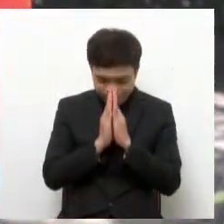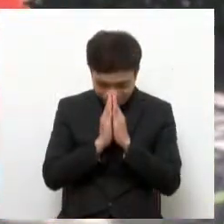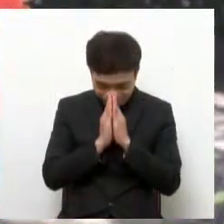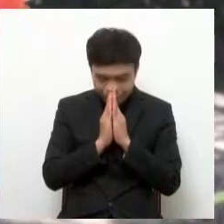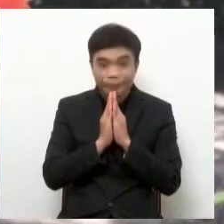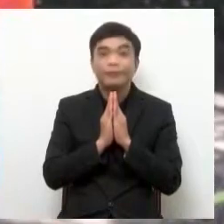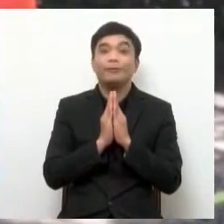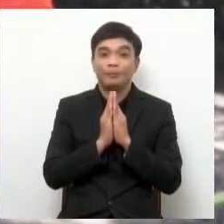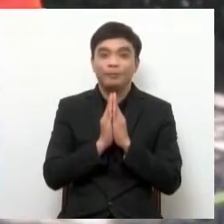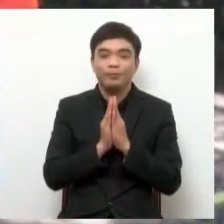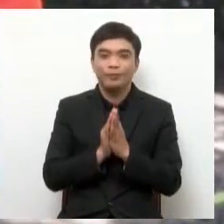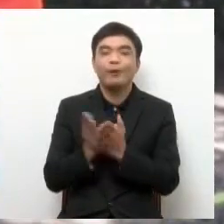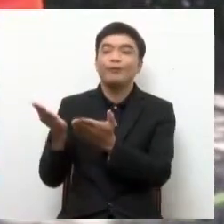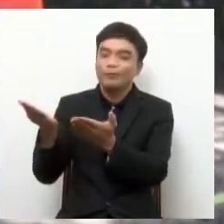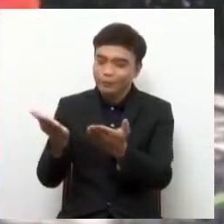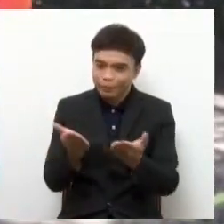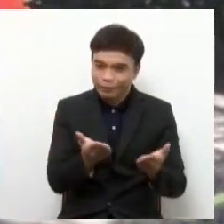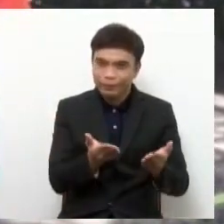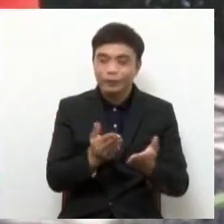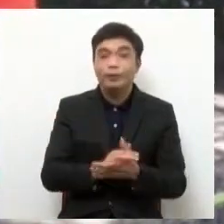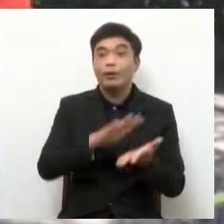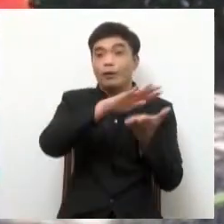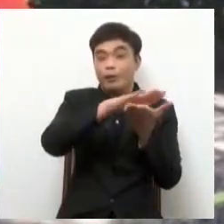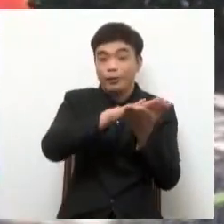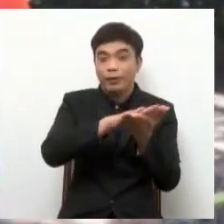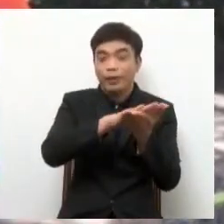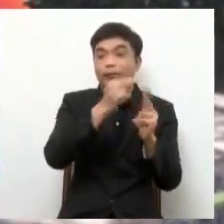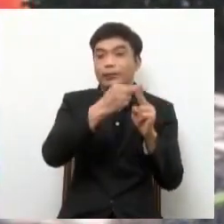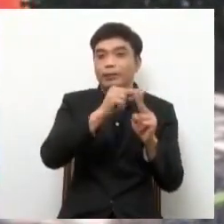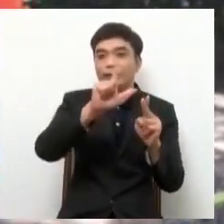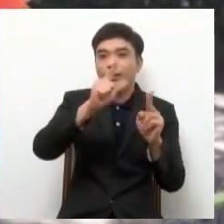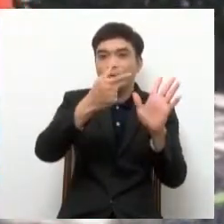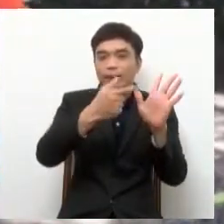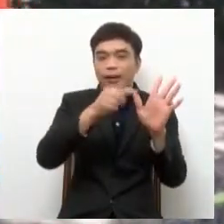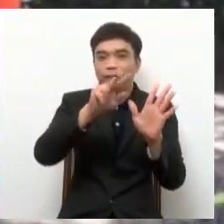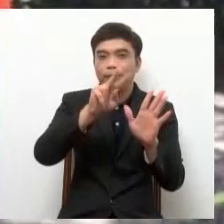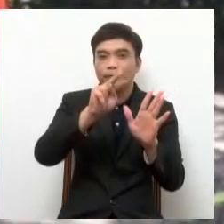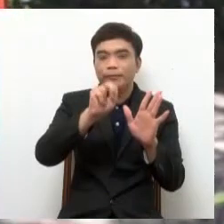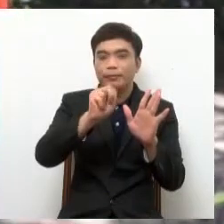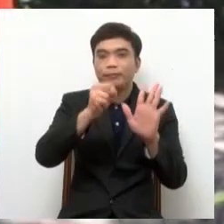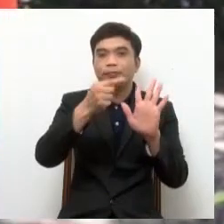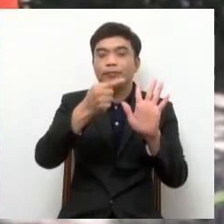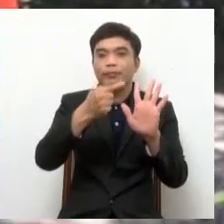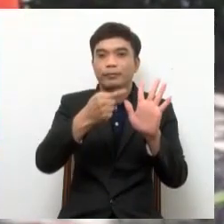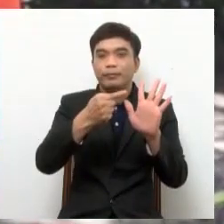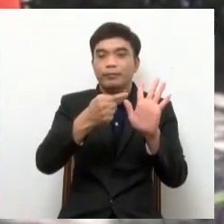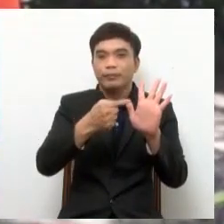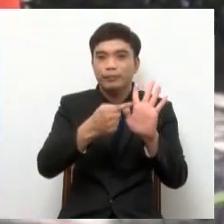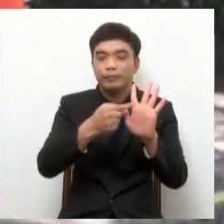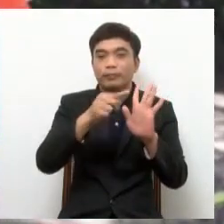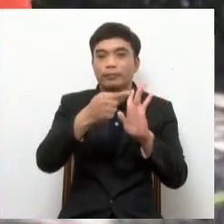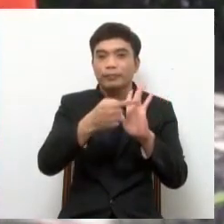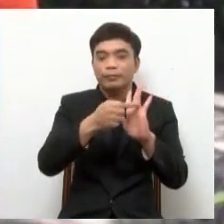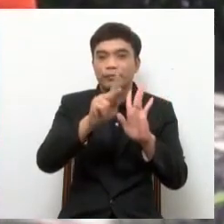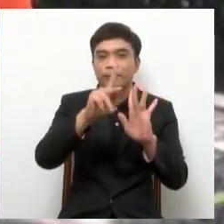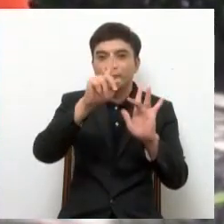สวัสดีค่ะขอต้อนรับทุกท่านเข้าสู่โรงเรียนบ้านลำนางแก้วของเราอีกครั้งนึงนะคะจากที่ได้นำเรียนให้ท่านทราบเมื่อครั้งที่แล้วว่า